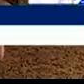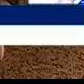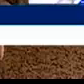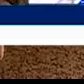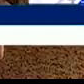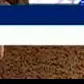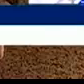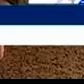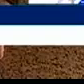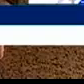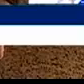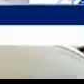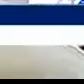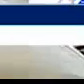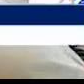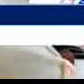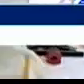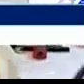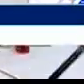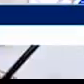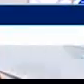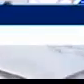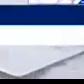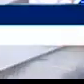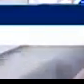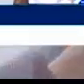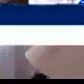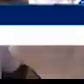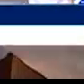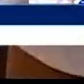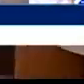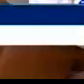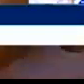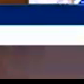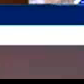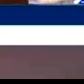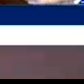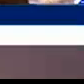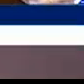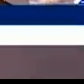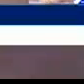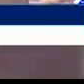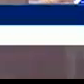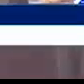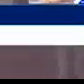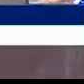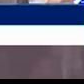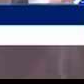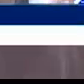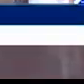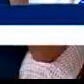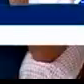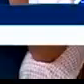poveste. Sunt 7 și toți diferiți, dar Olga încearcă să găsească dragoste și înțelegere pentru fiecare. Câteodată și citesc